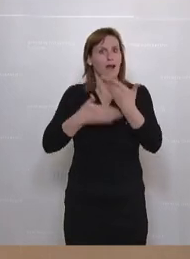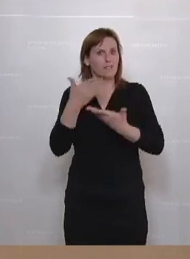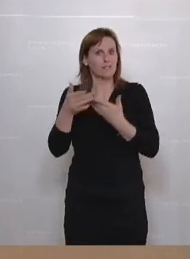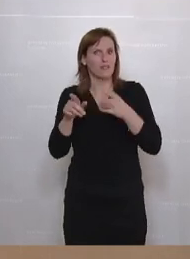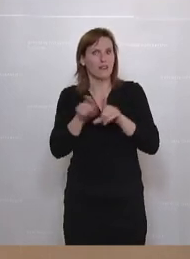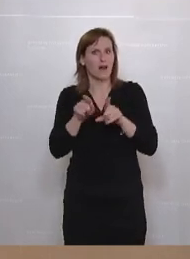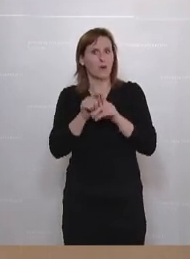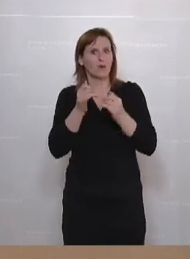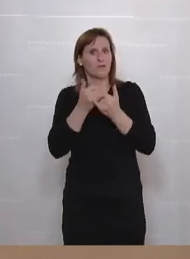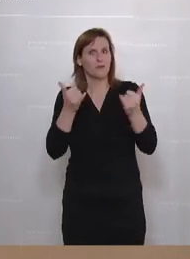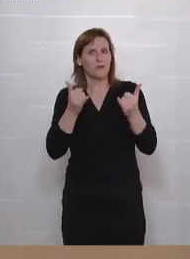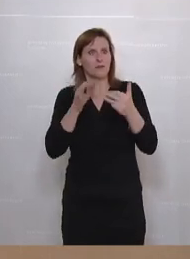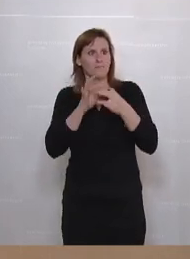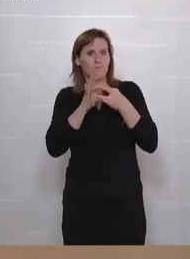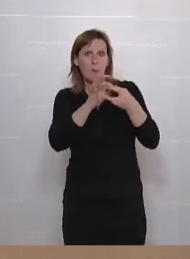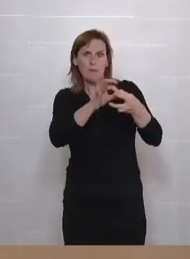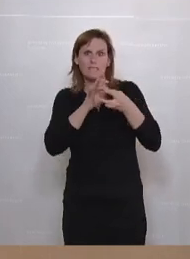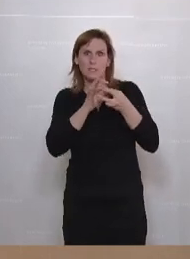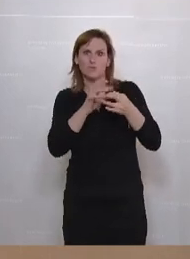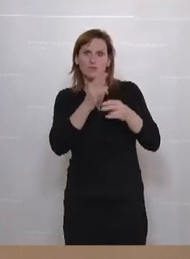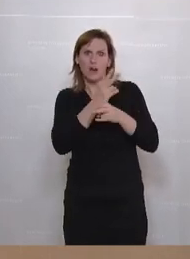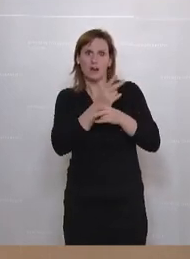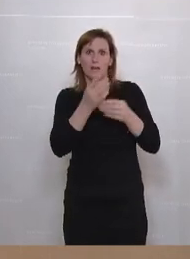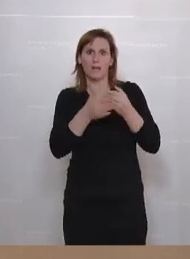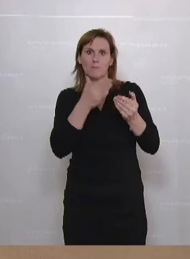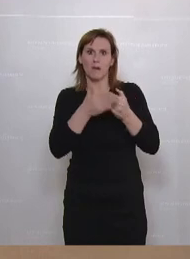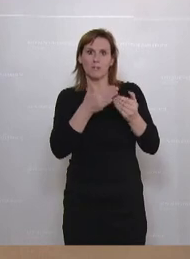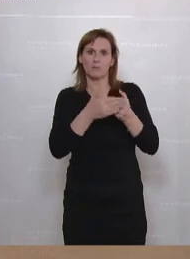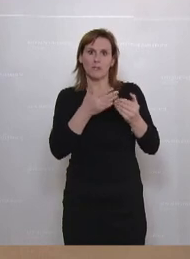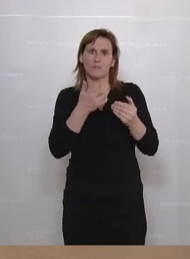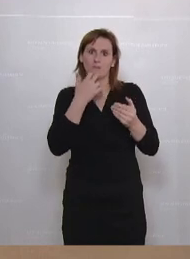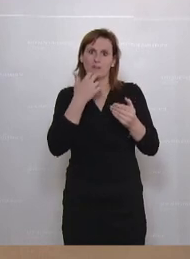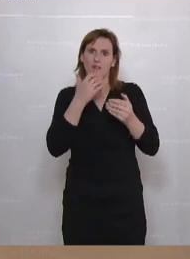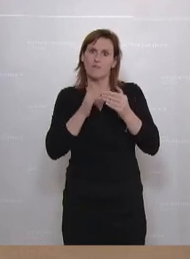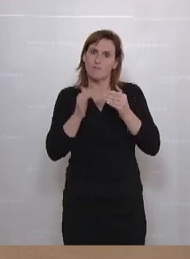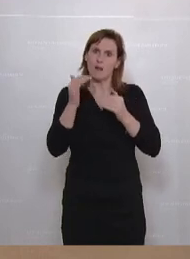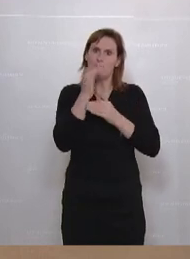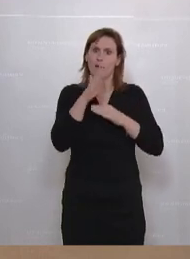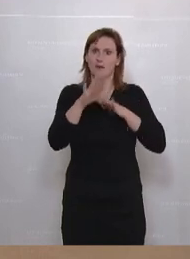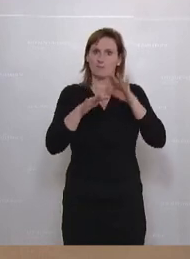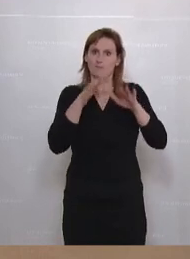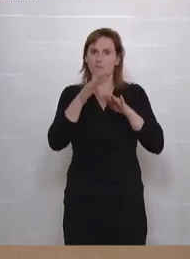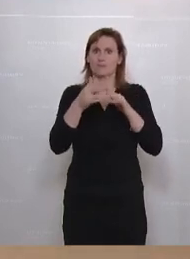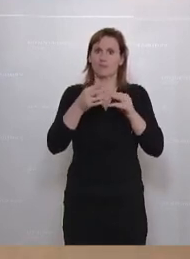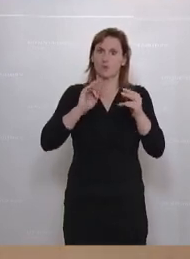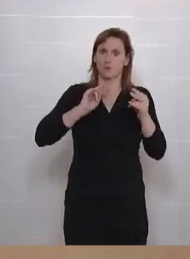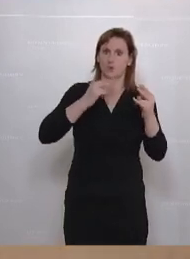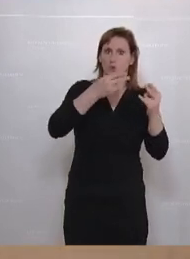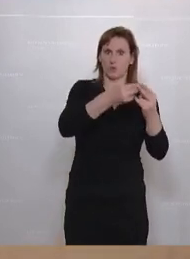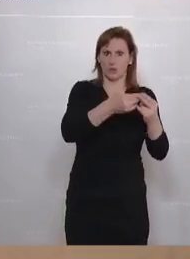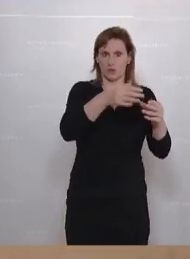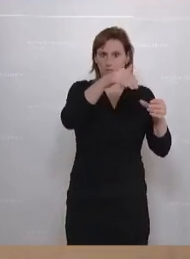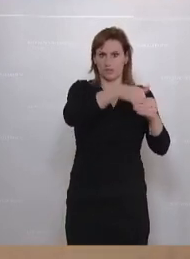Gestaltung unserer bilateralen Beziehungen, wenn wir bei Rückübernahmen Fortschritte erzielen wollen. Da bin ich ganz bei Ihnen. Nächste Frage stellt der